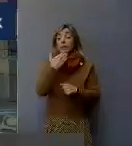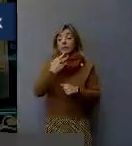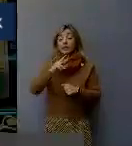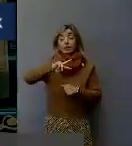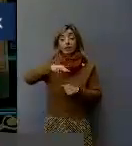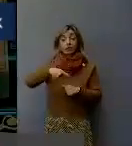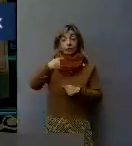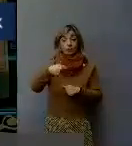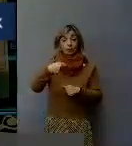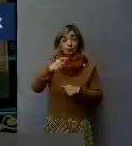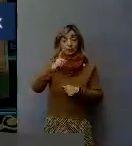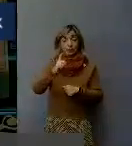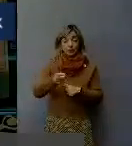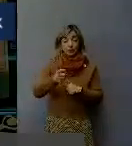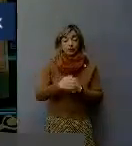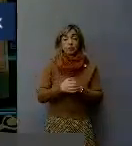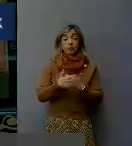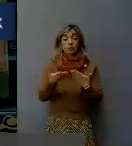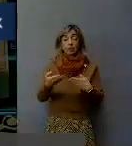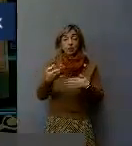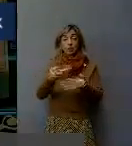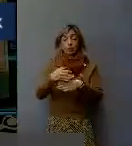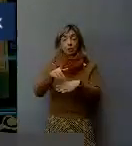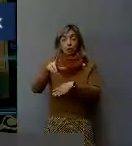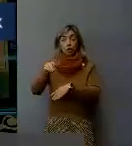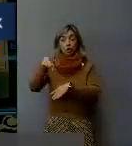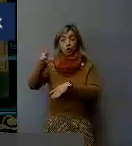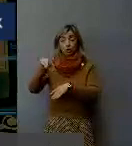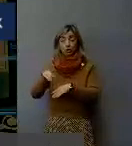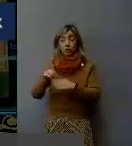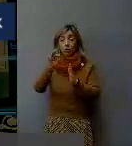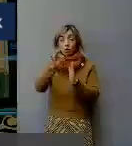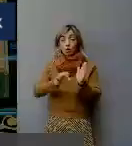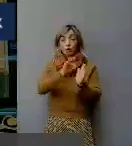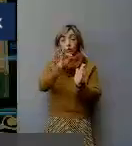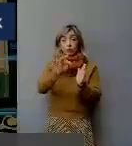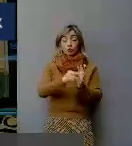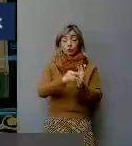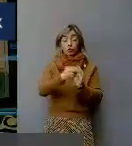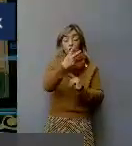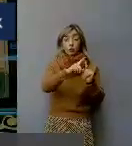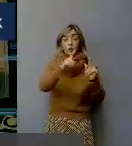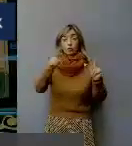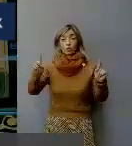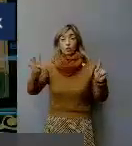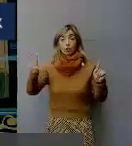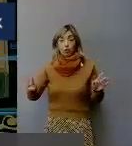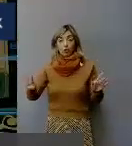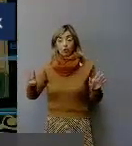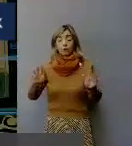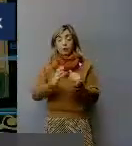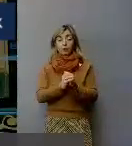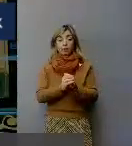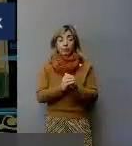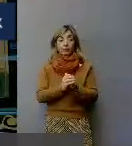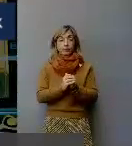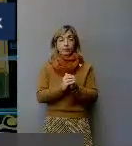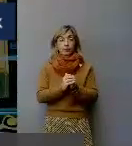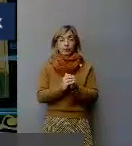presidente grillo allora consigliera lodi veniamo a lei gli ordini del giorno dal numero due al numero 9 prego